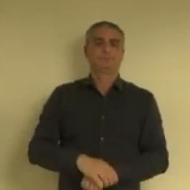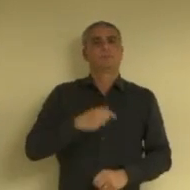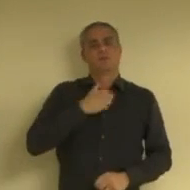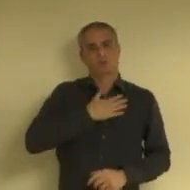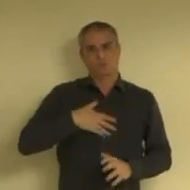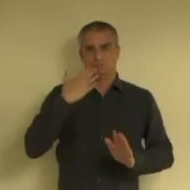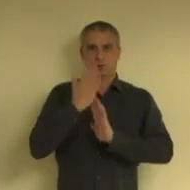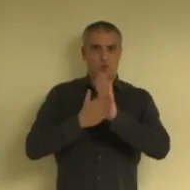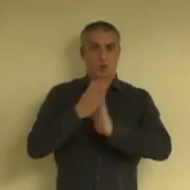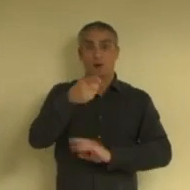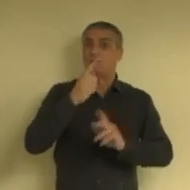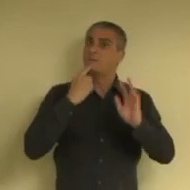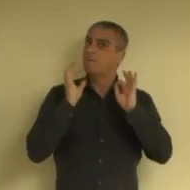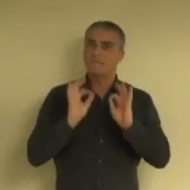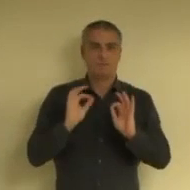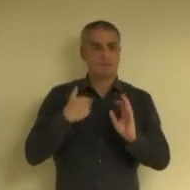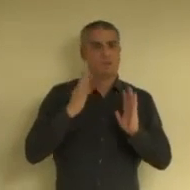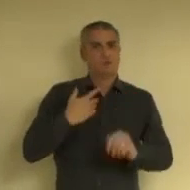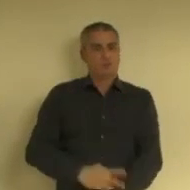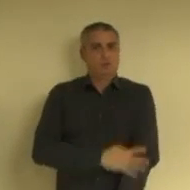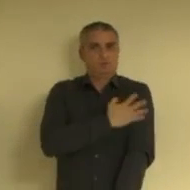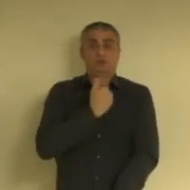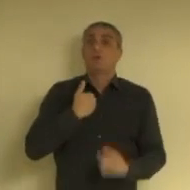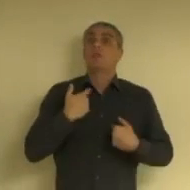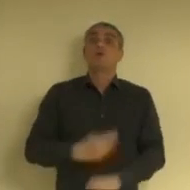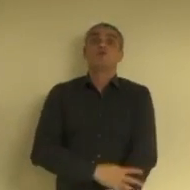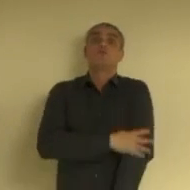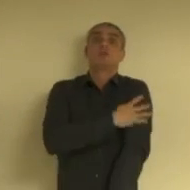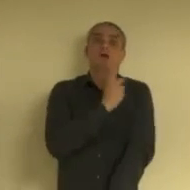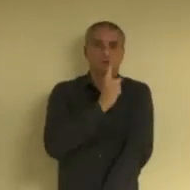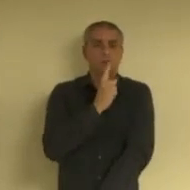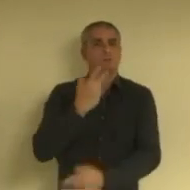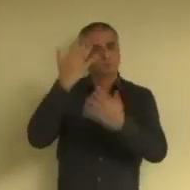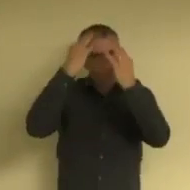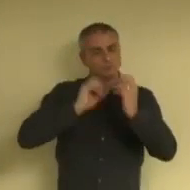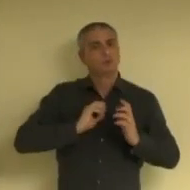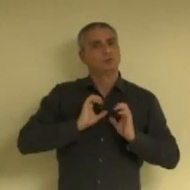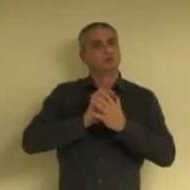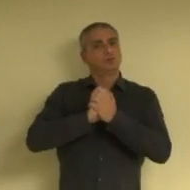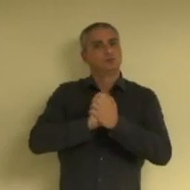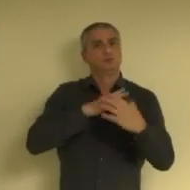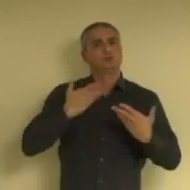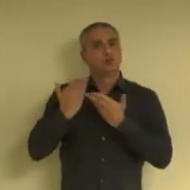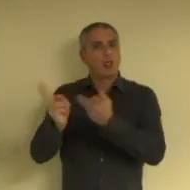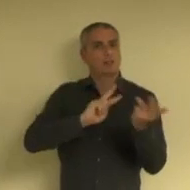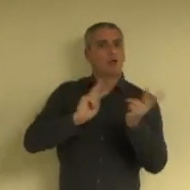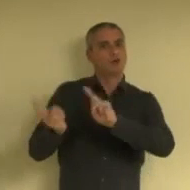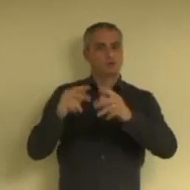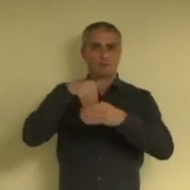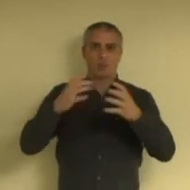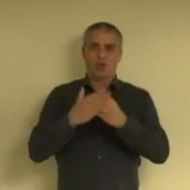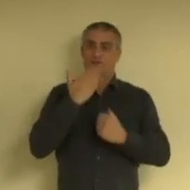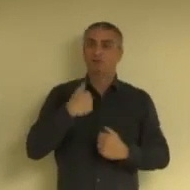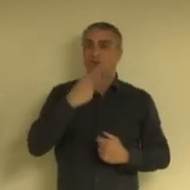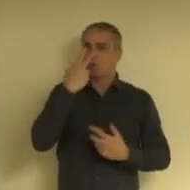ואני גם רוצה לומר לכם, באמת שאנחנו מאוד מתרגשים. אנחנו מתרגשים מהסולידריות שאנחנו רואים בחברה הישראלית.